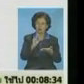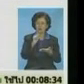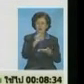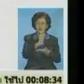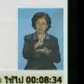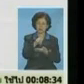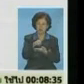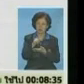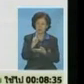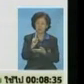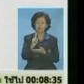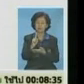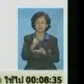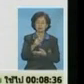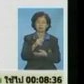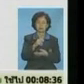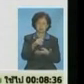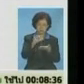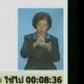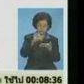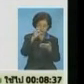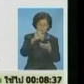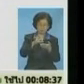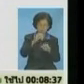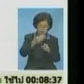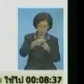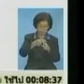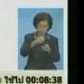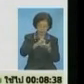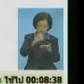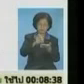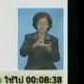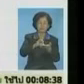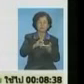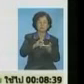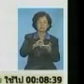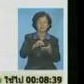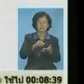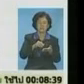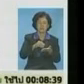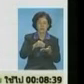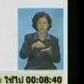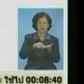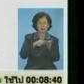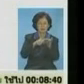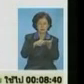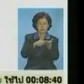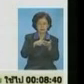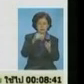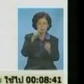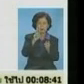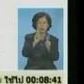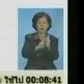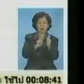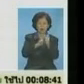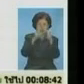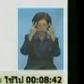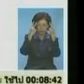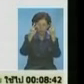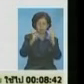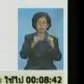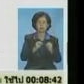4.1 และลงนามในหนังสือนำเรียนผ่านรองนายกรัฐมนตรีที่ได้แนบมาพ